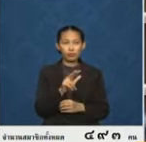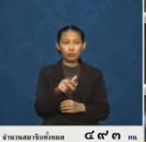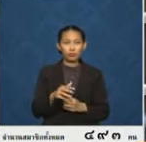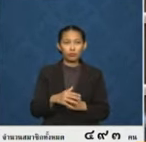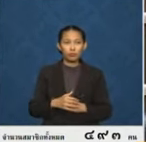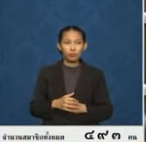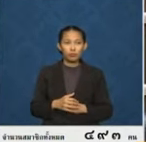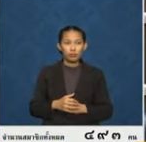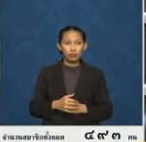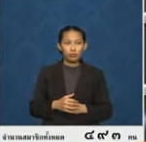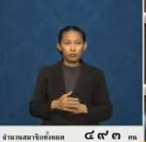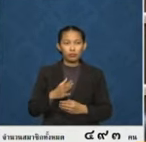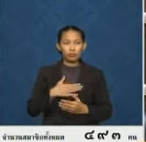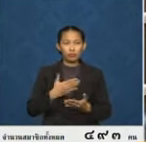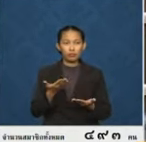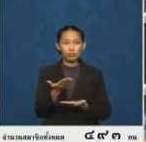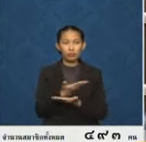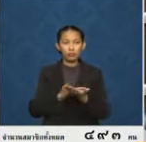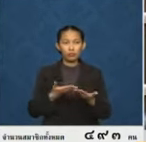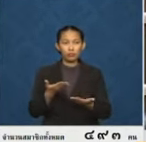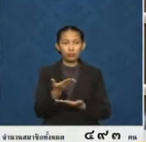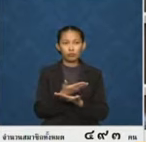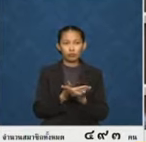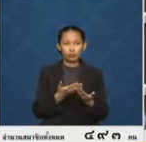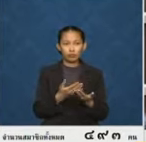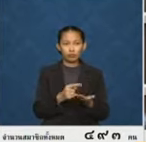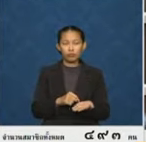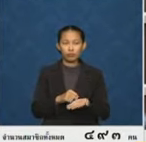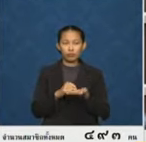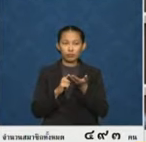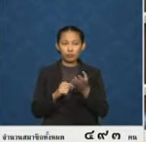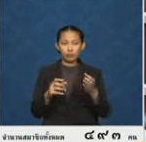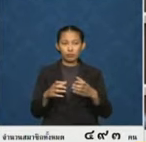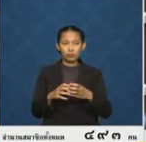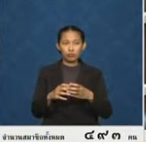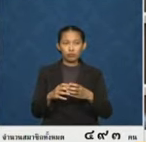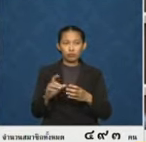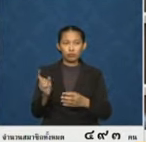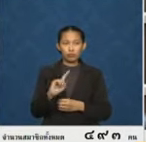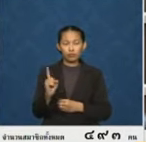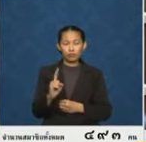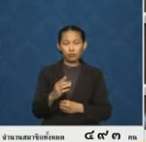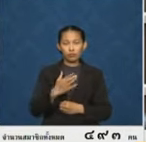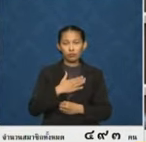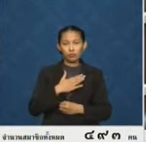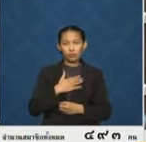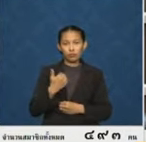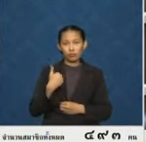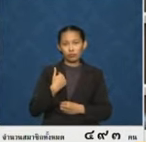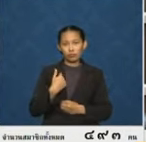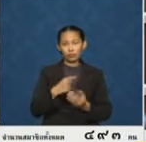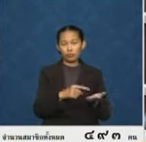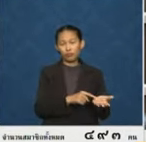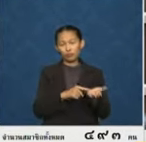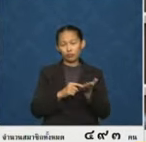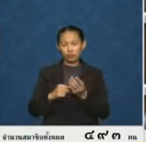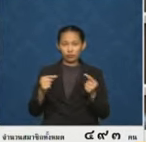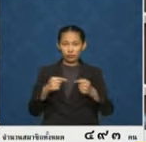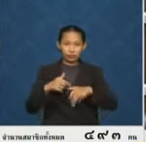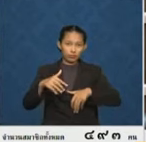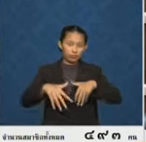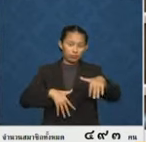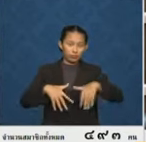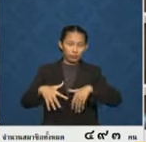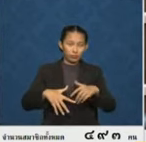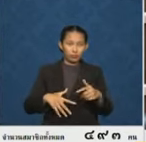นี้ผมมีเรื่องหารือท่านประธานผ่านไปยังหน่วยงานที่เกี่ยวข้องดังนี้ครับ 1กระผมได้รับเรื่องร้องเรียนจากพี่น้องประชา